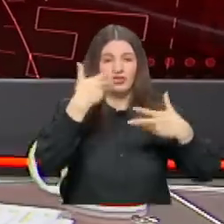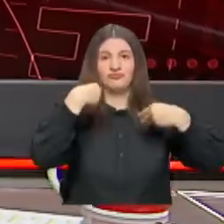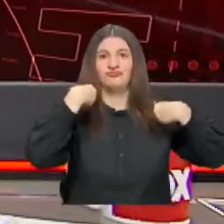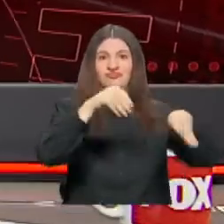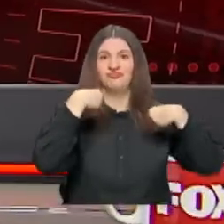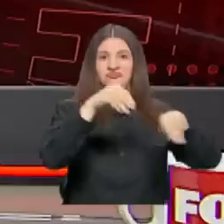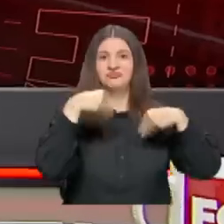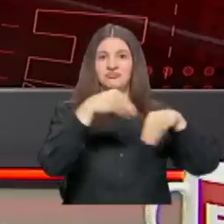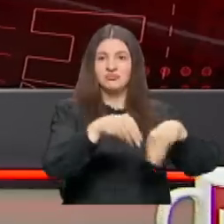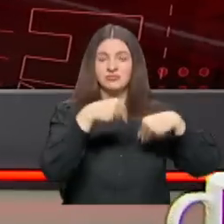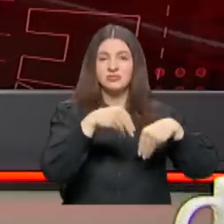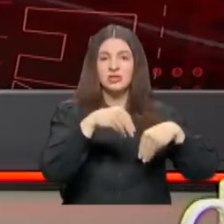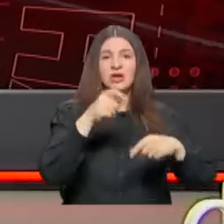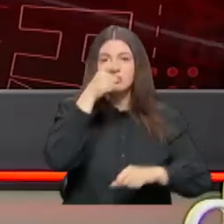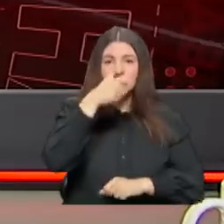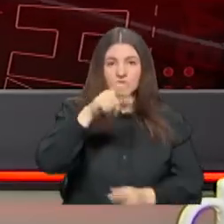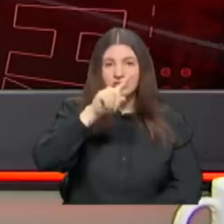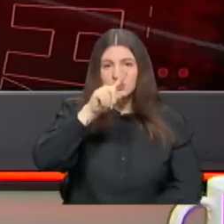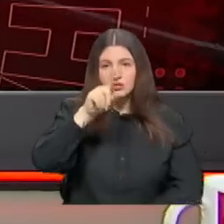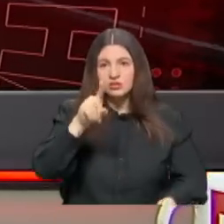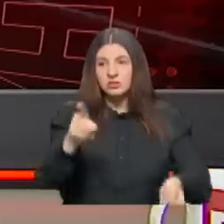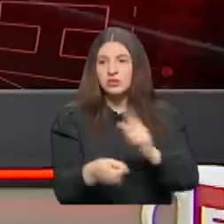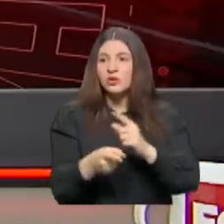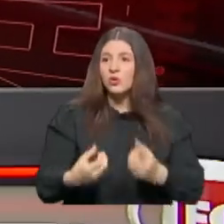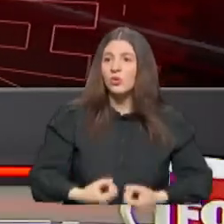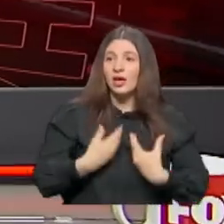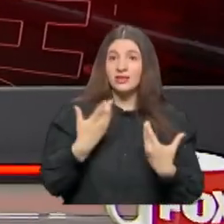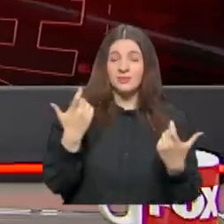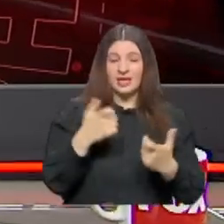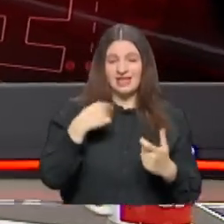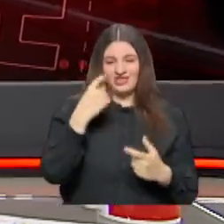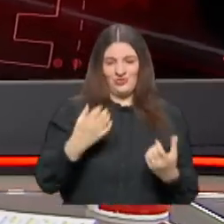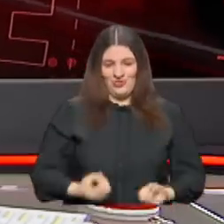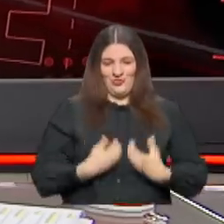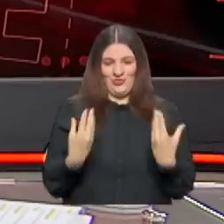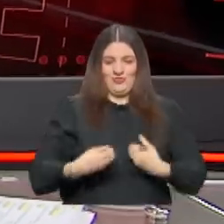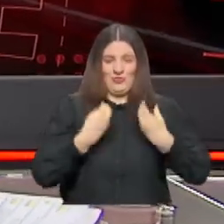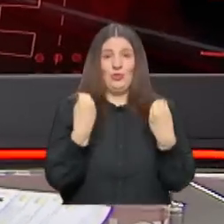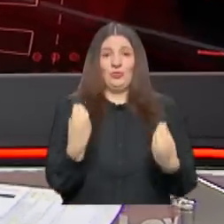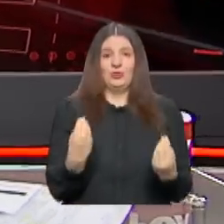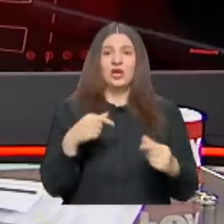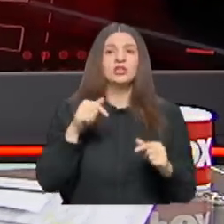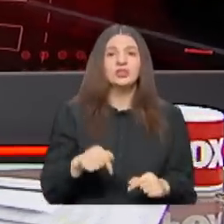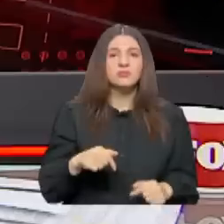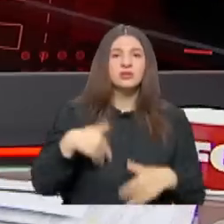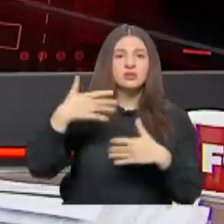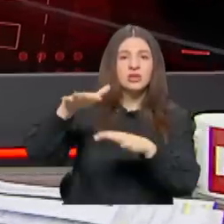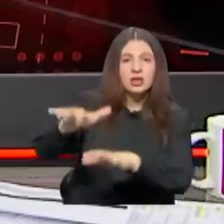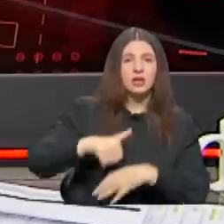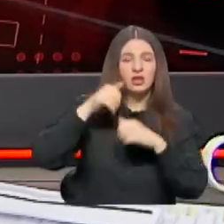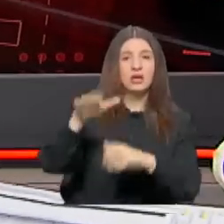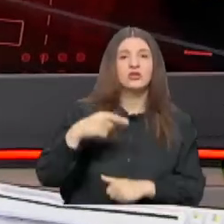ülkeyken Türkiye üreten bir ülke, kendi şekerini üretir durumdayken şimdi ithal